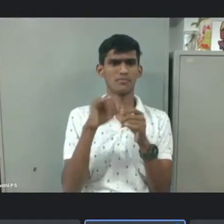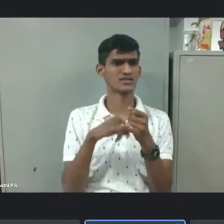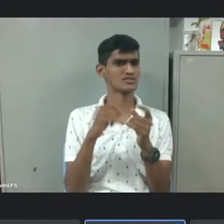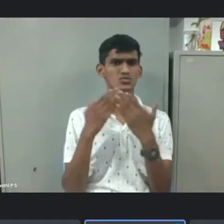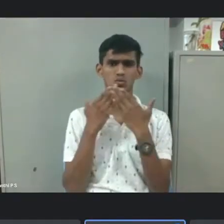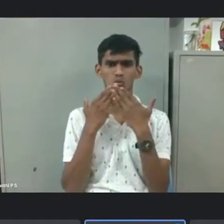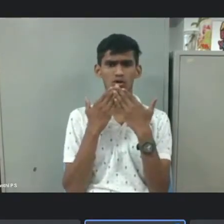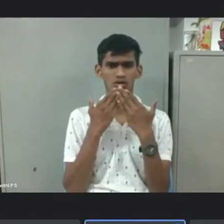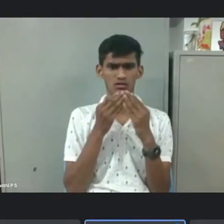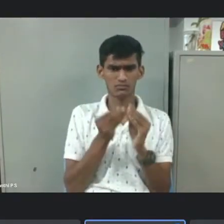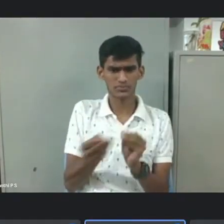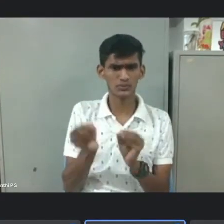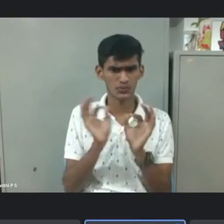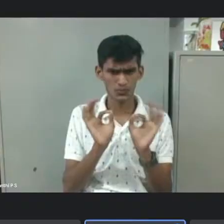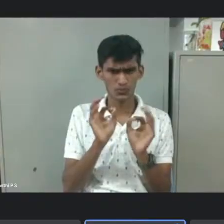സ്കൂള്